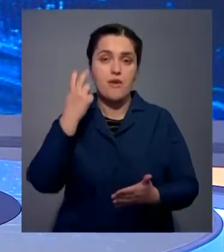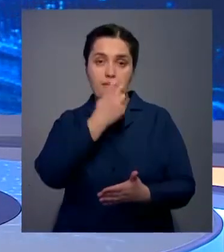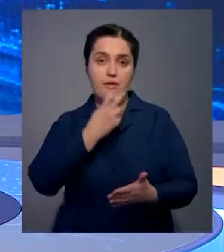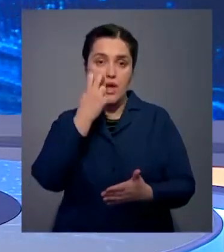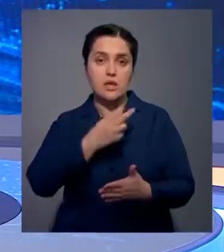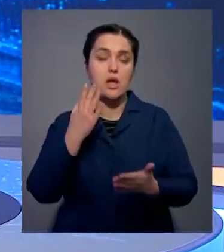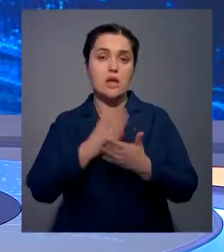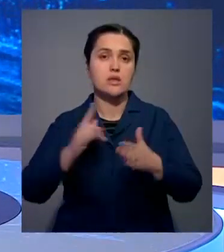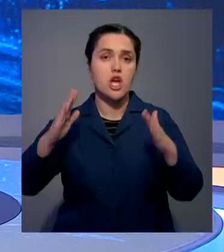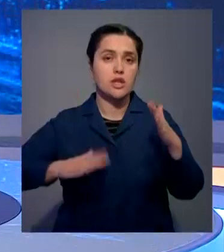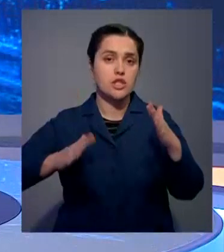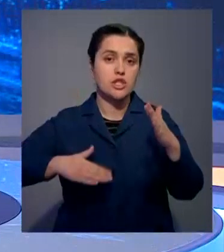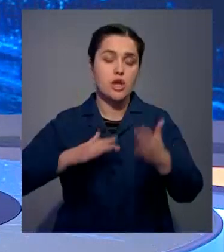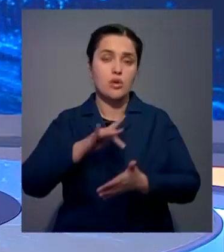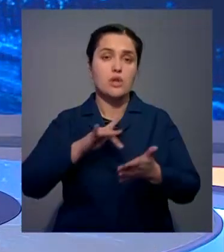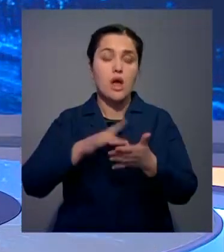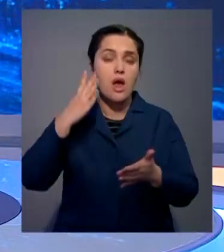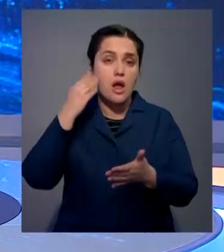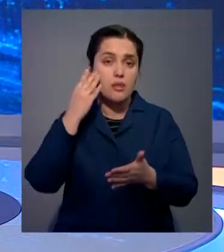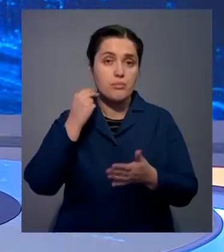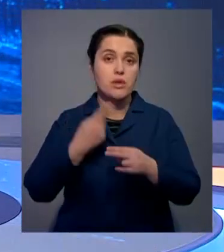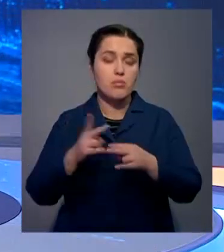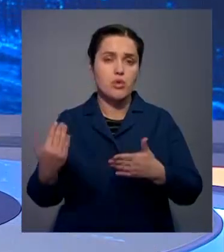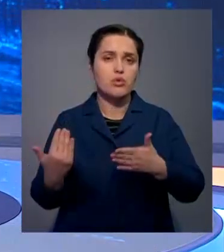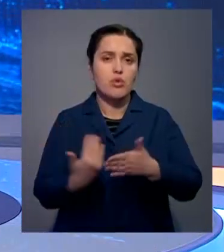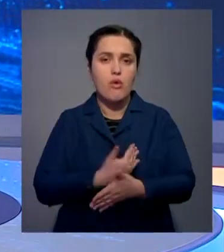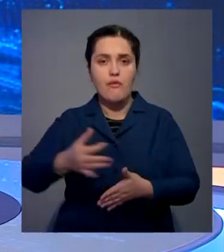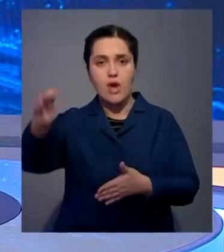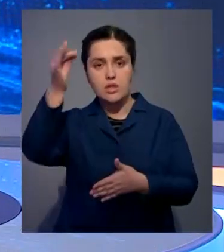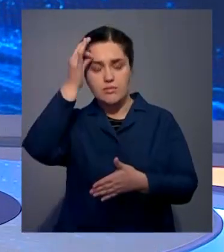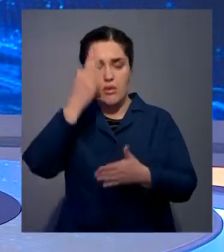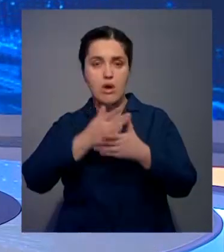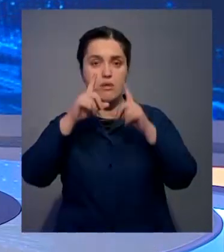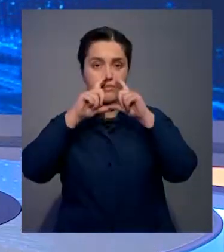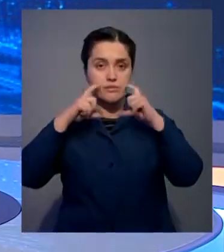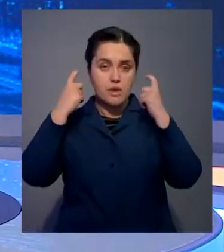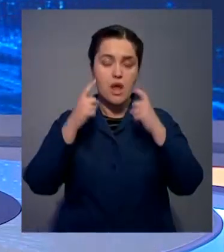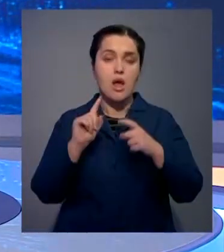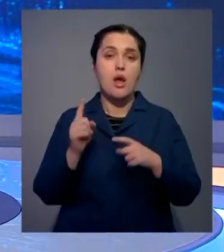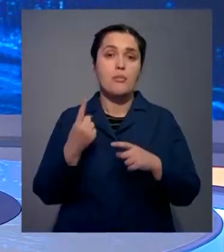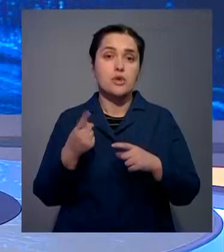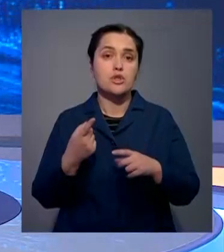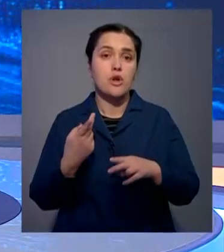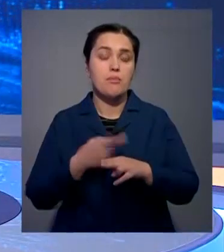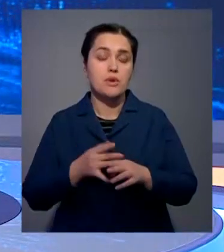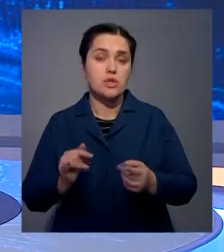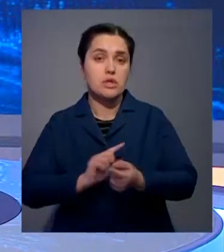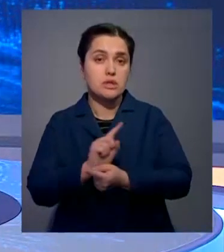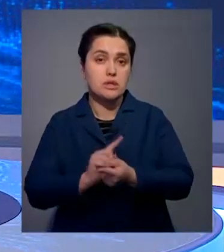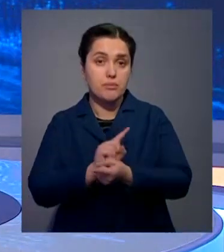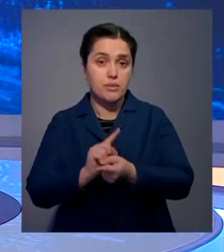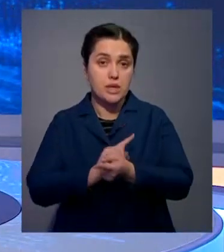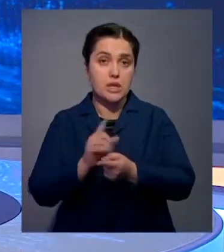жителям нижней части города. Они вновь вспомнили о респираторах. Почему ситуация так резко изменилась